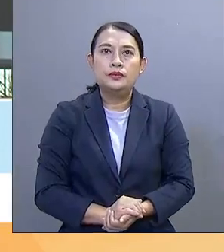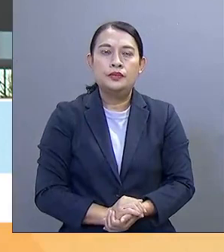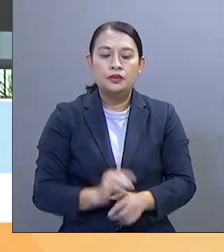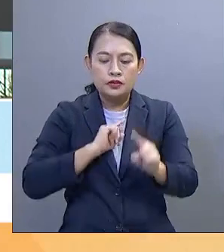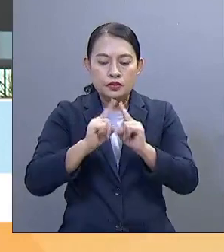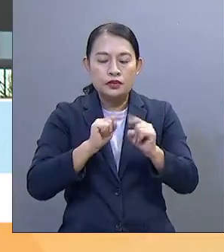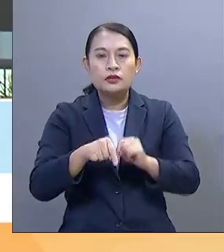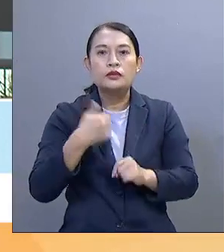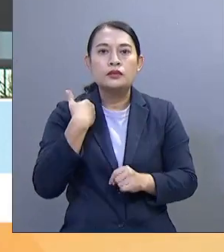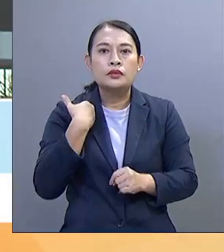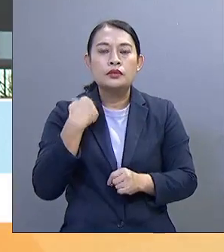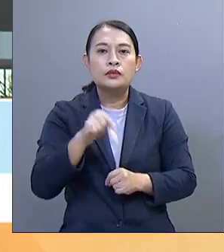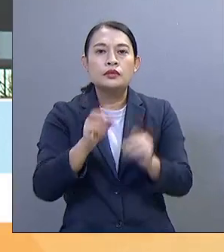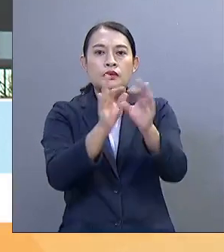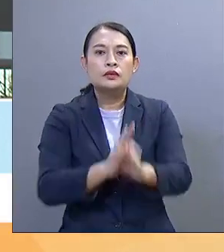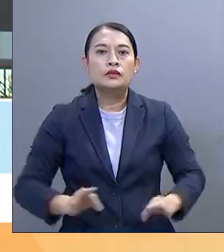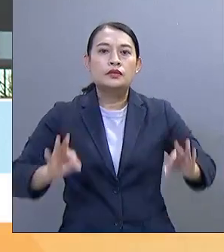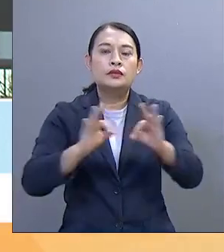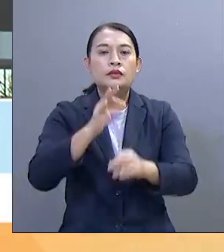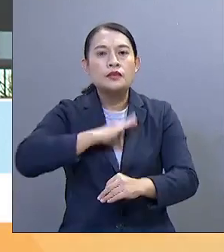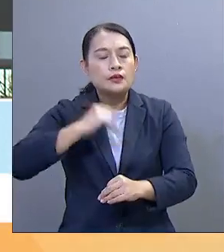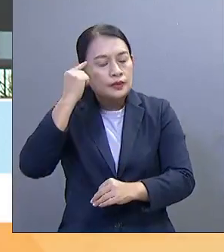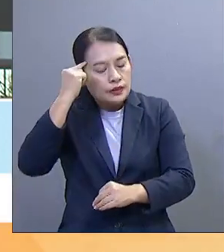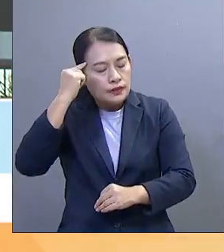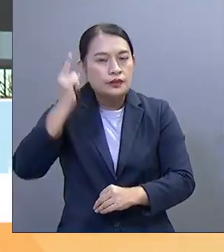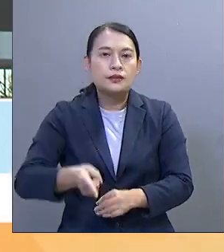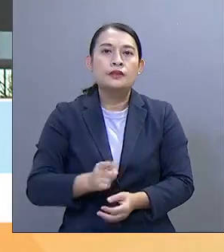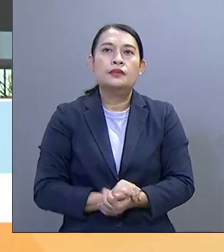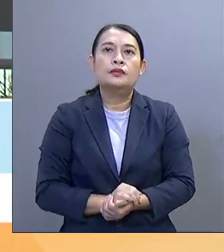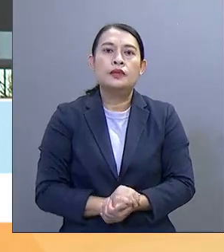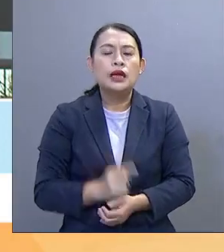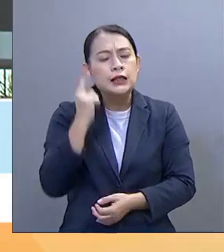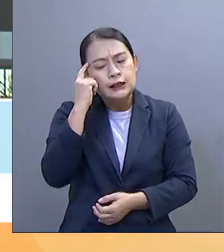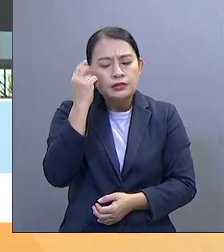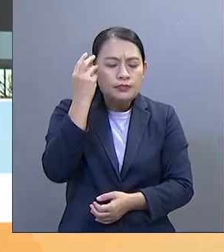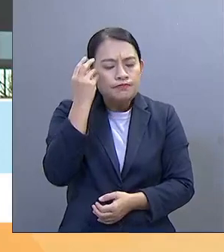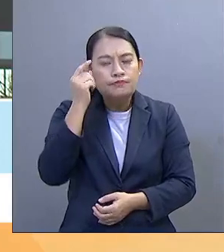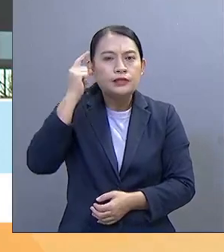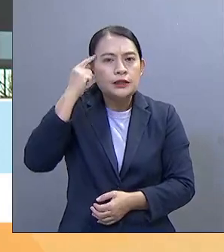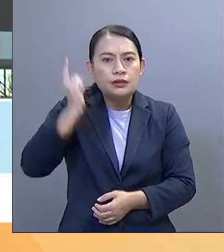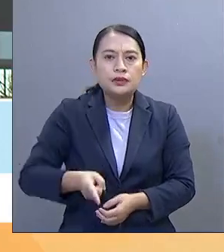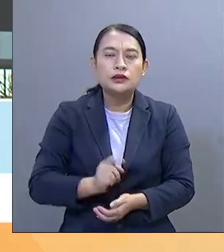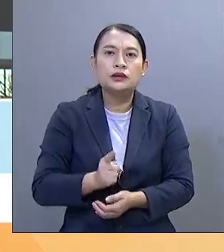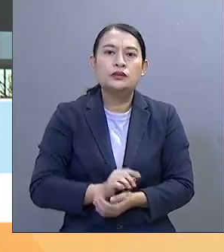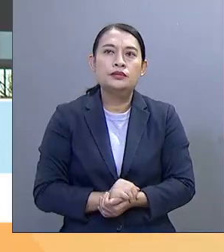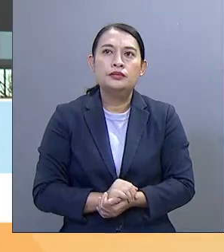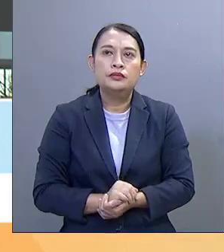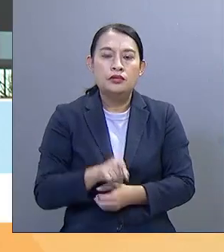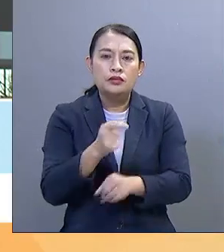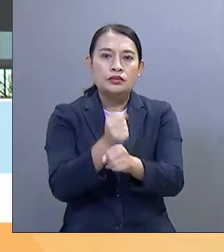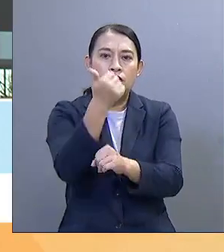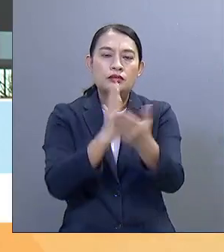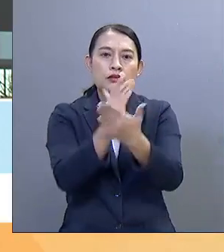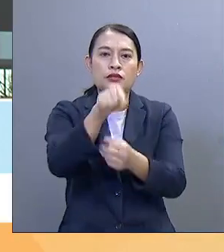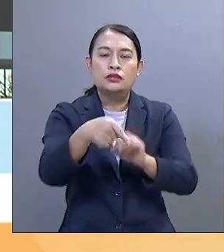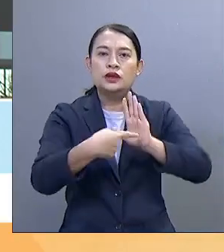นะคะให้เกิดจตสำนกจริงๆ ไม่อย่นั้นแกกนไม่หวัไม่ไวนั้เรื่องนี้ถาเปนูสบความสำเร็จนะเธอจะเป็